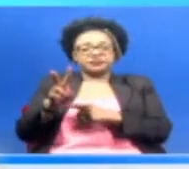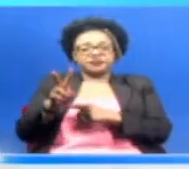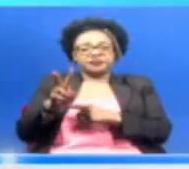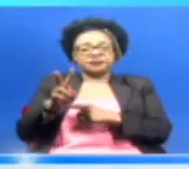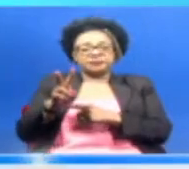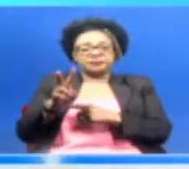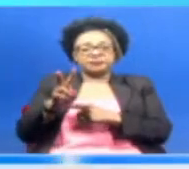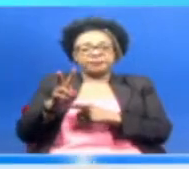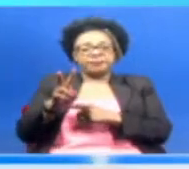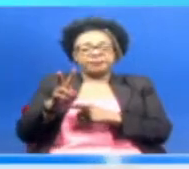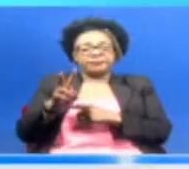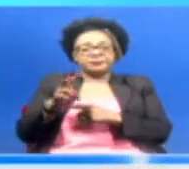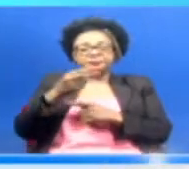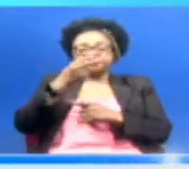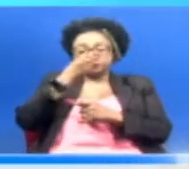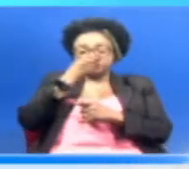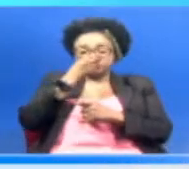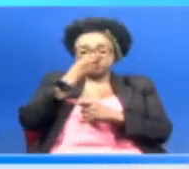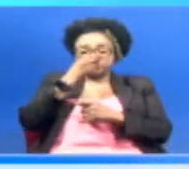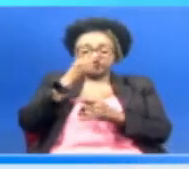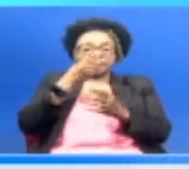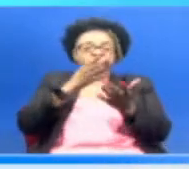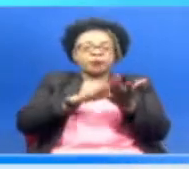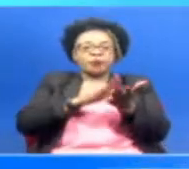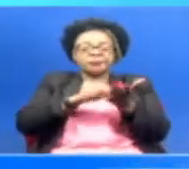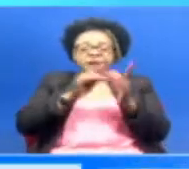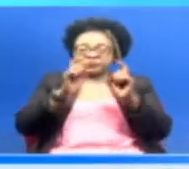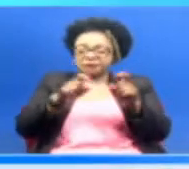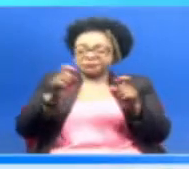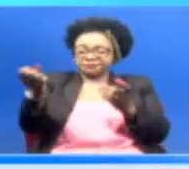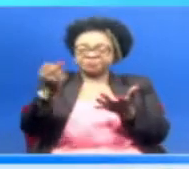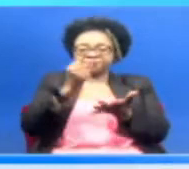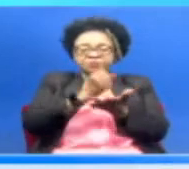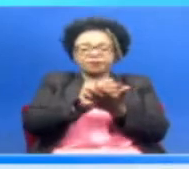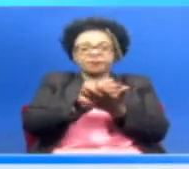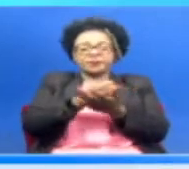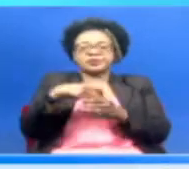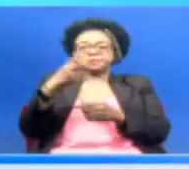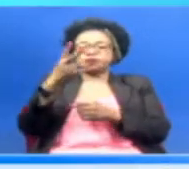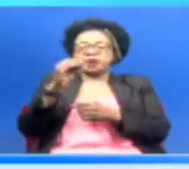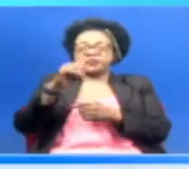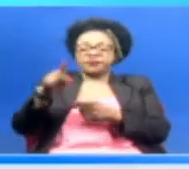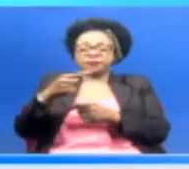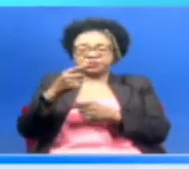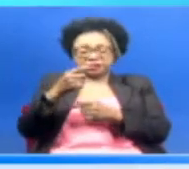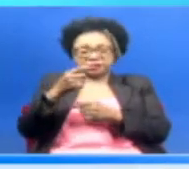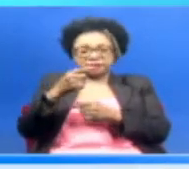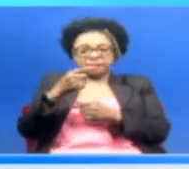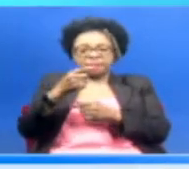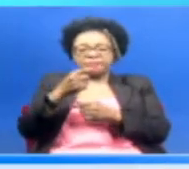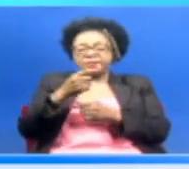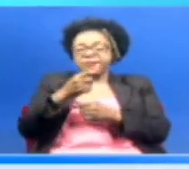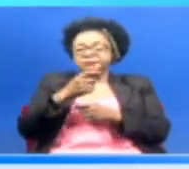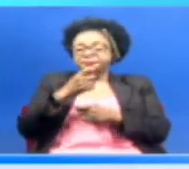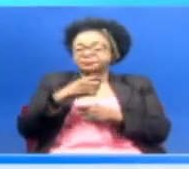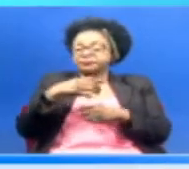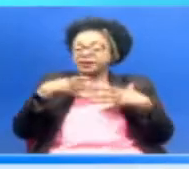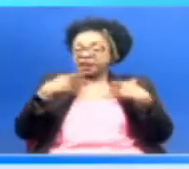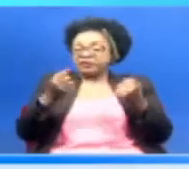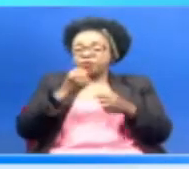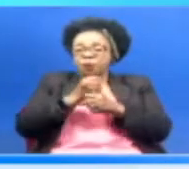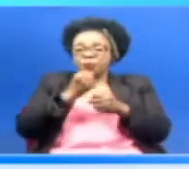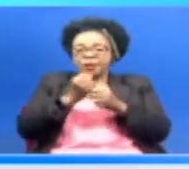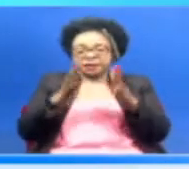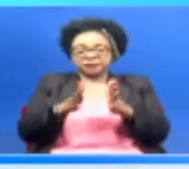Rais William Ruto aliahidi kuajiri wahudumu wa afya 20,000 haswa katika siku 100 za kwanza alipoingia usukani, pamoja